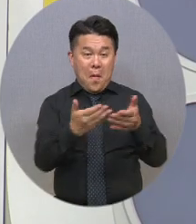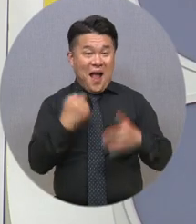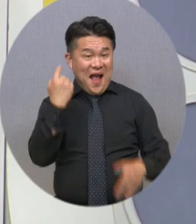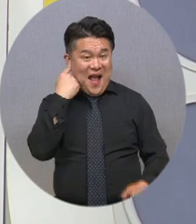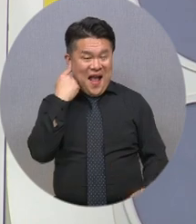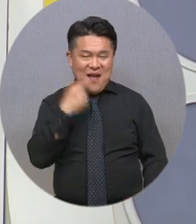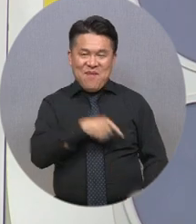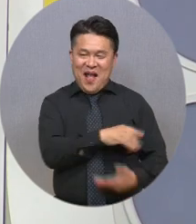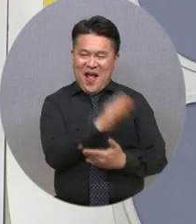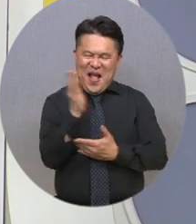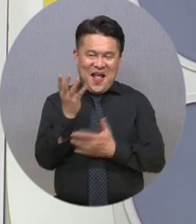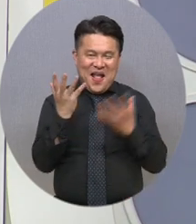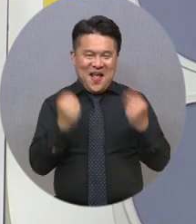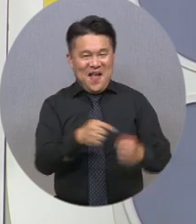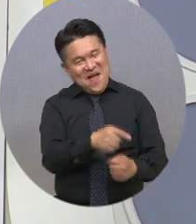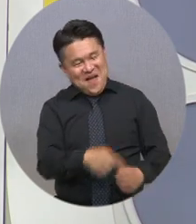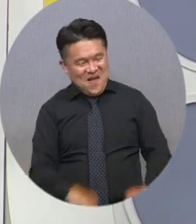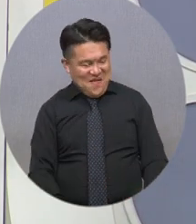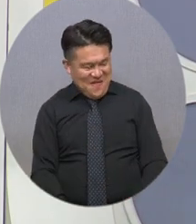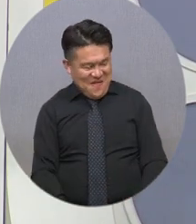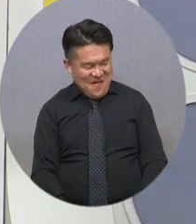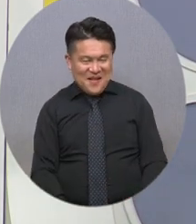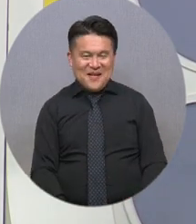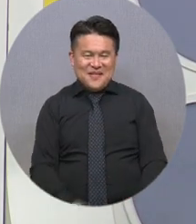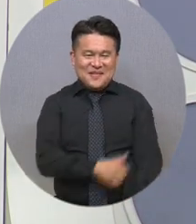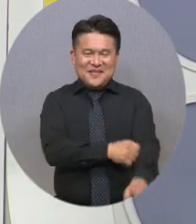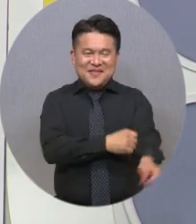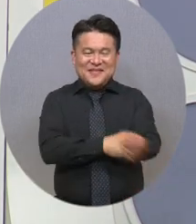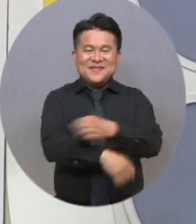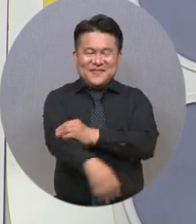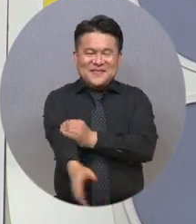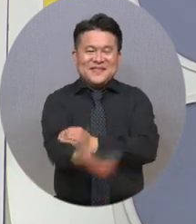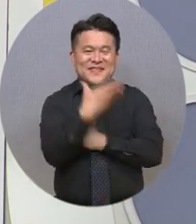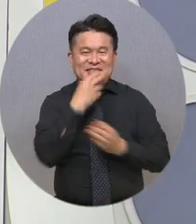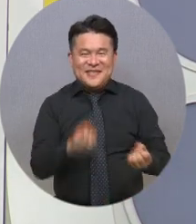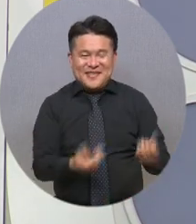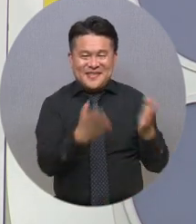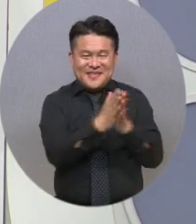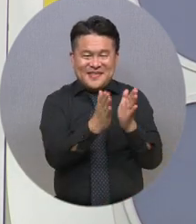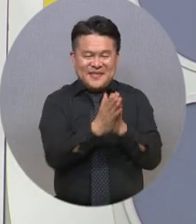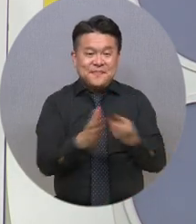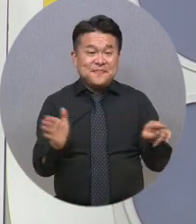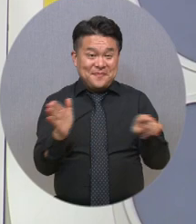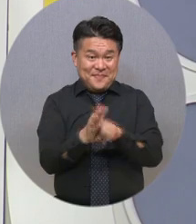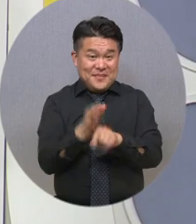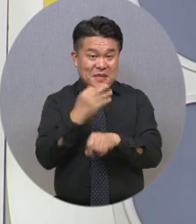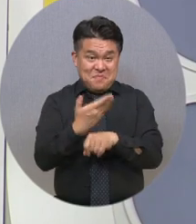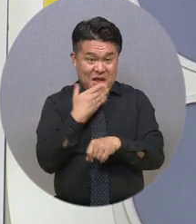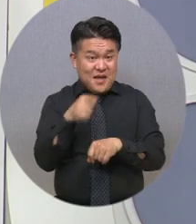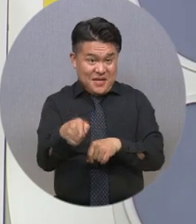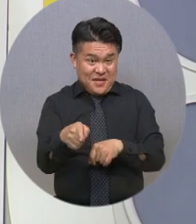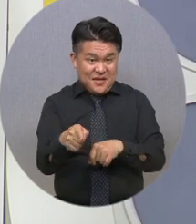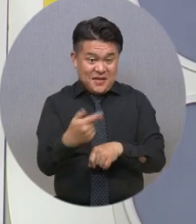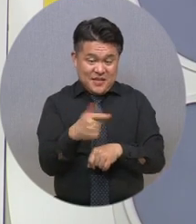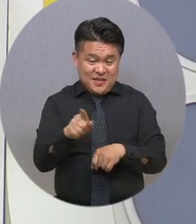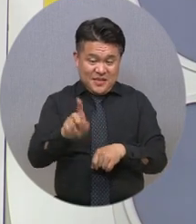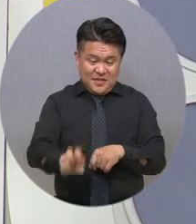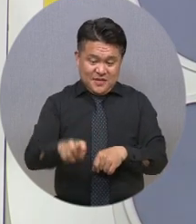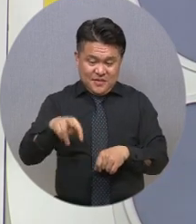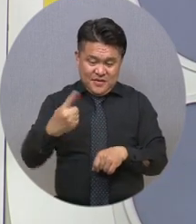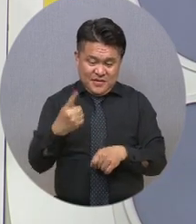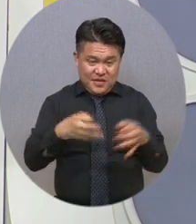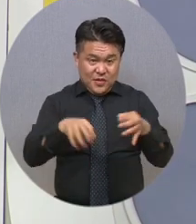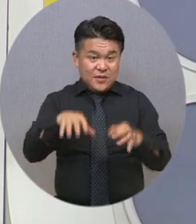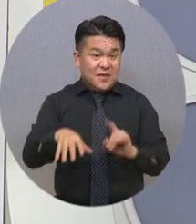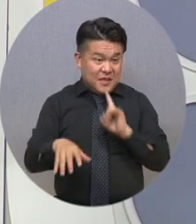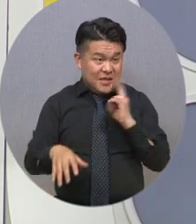얘기하니까 줄줄이 8개 다 얘기하셔. 어쨌든 정말 축하드립니다. 믿고 살 수 있는 브랜드 남도장터라는